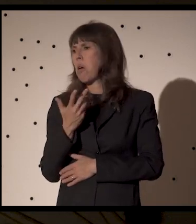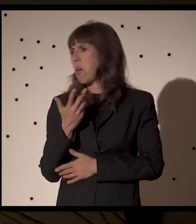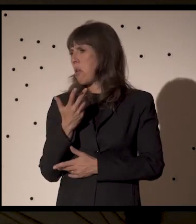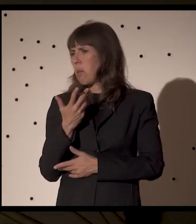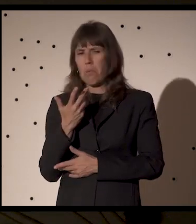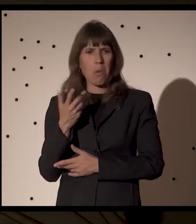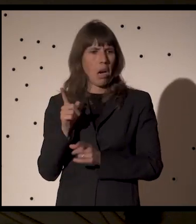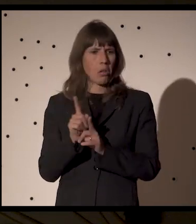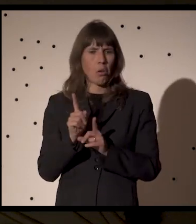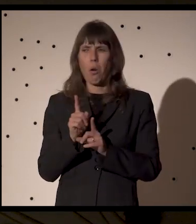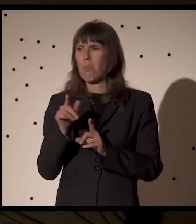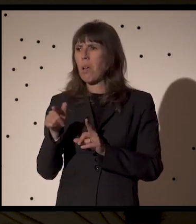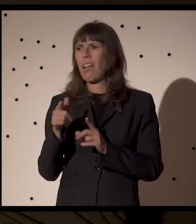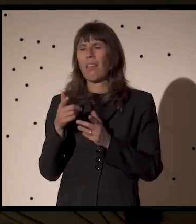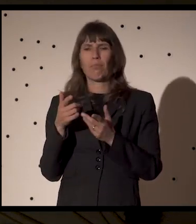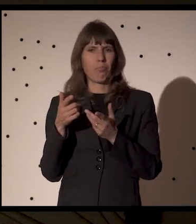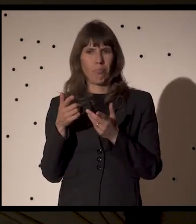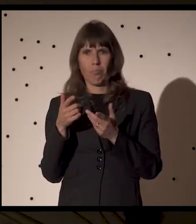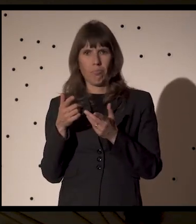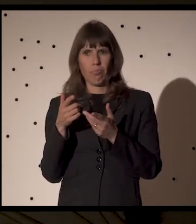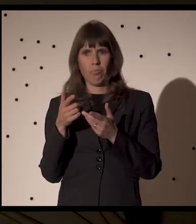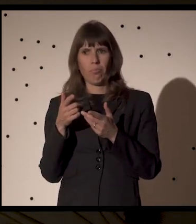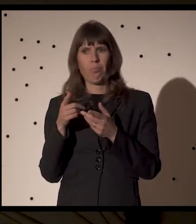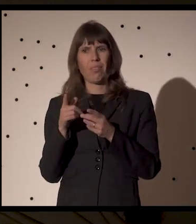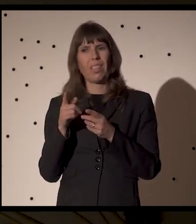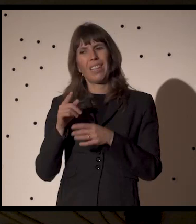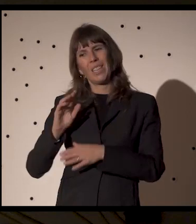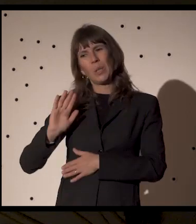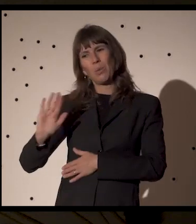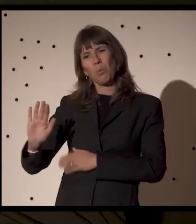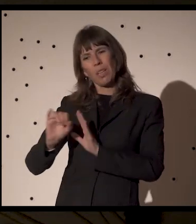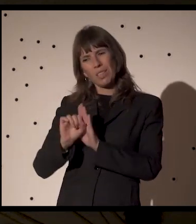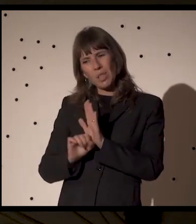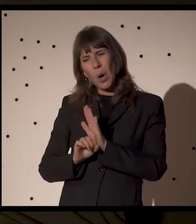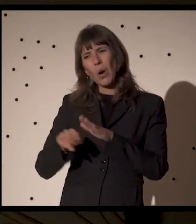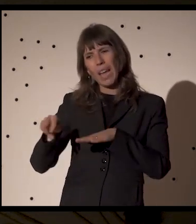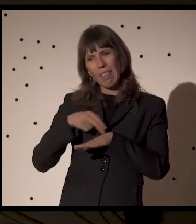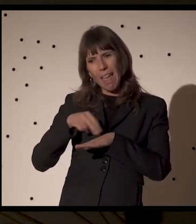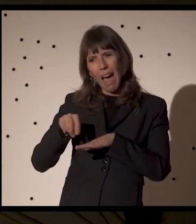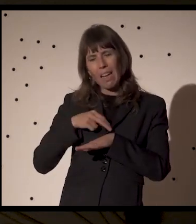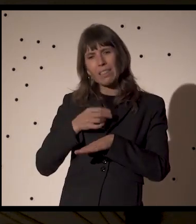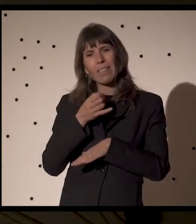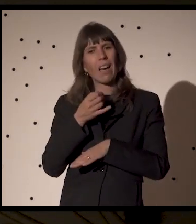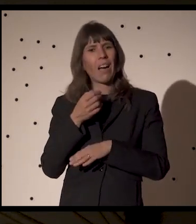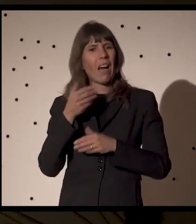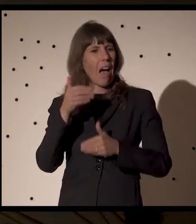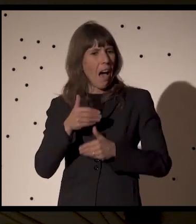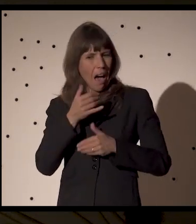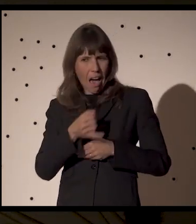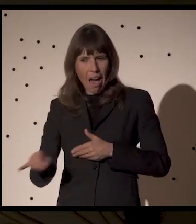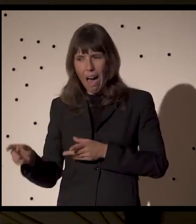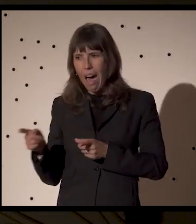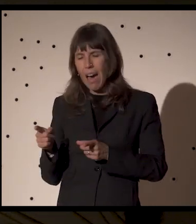tutti i pezzi che sono stati in qualche modo centrali nella storia della danza degli ultimi decenni saranno riprodotti